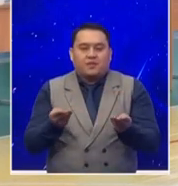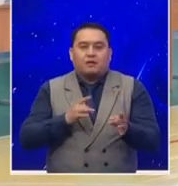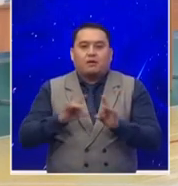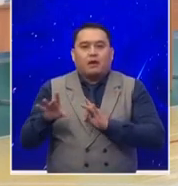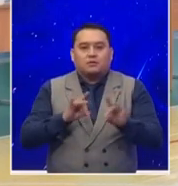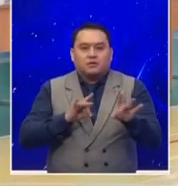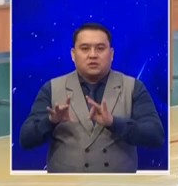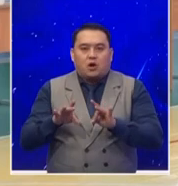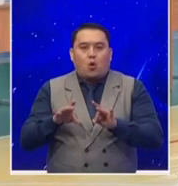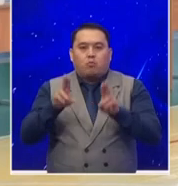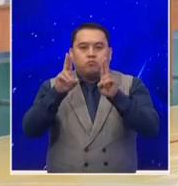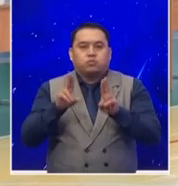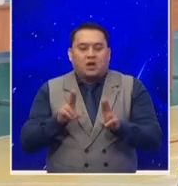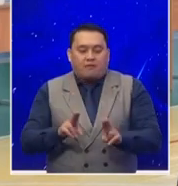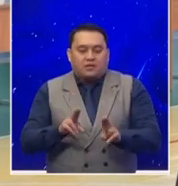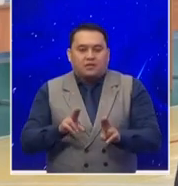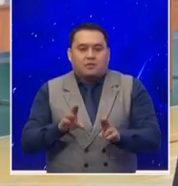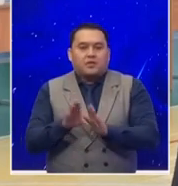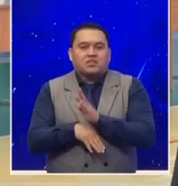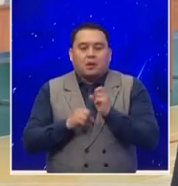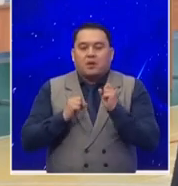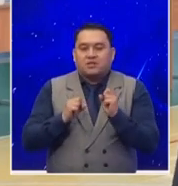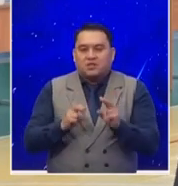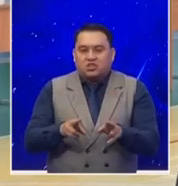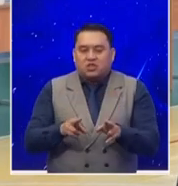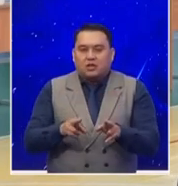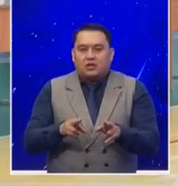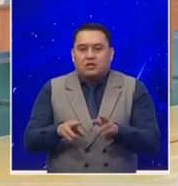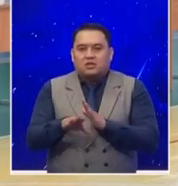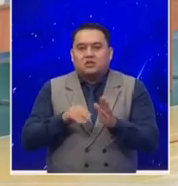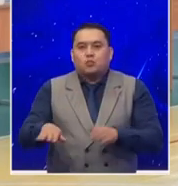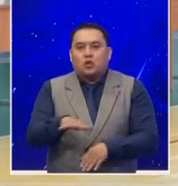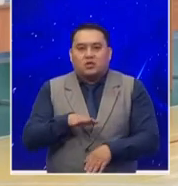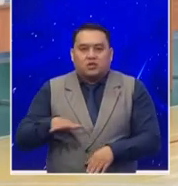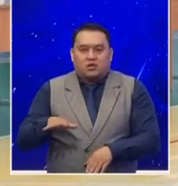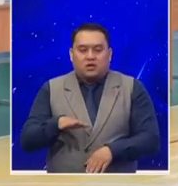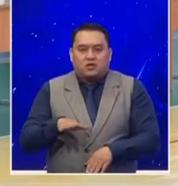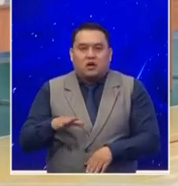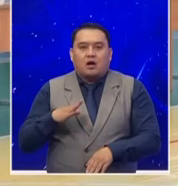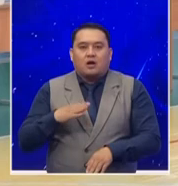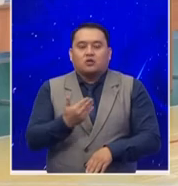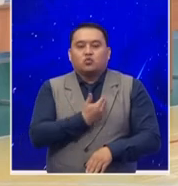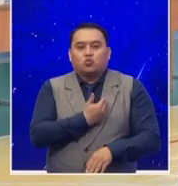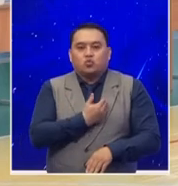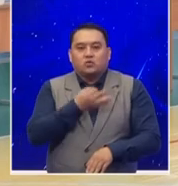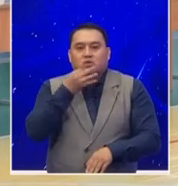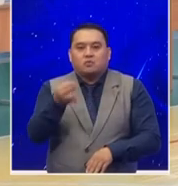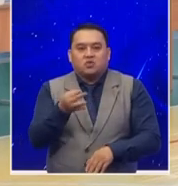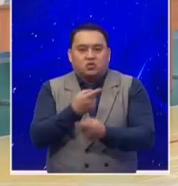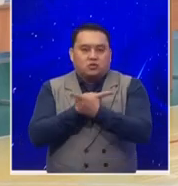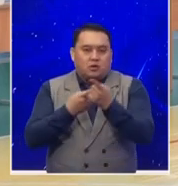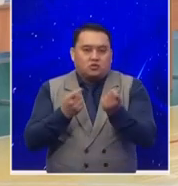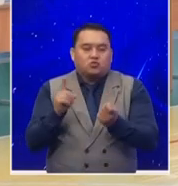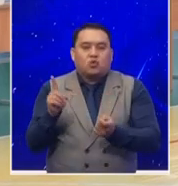разъяснение о соблюдении правил пожарной безопасности на избирательных участках. Также хочу сообщить, что при